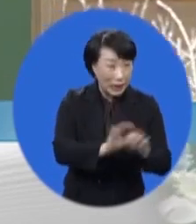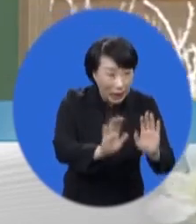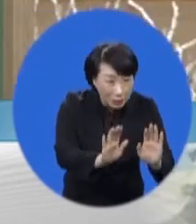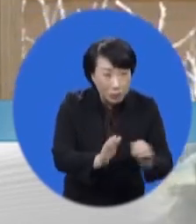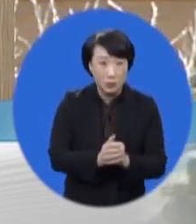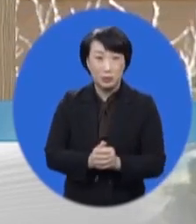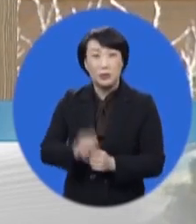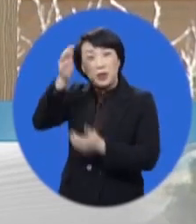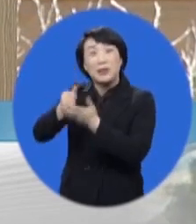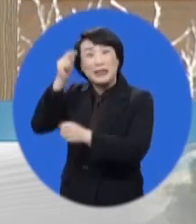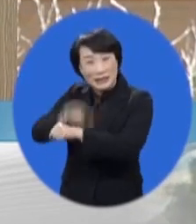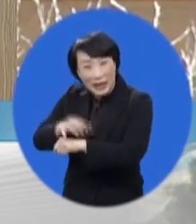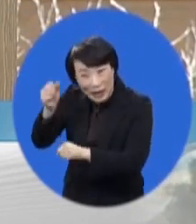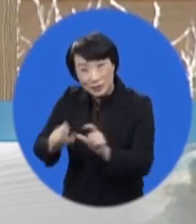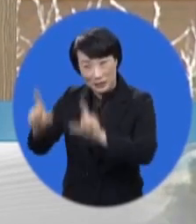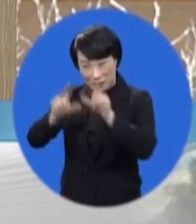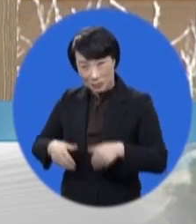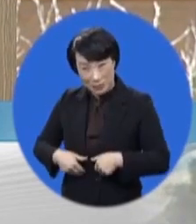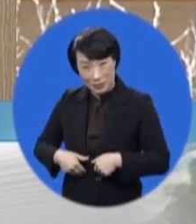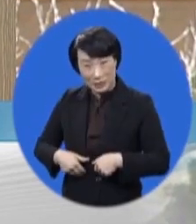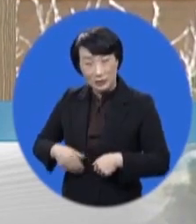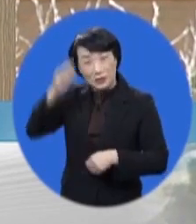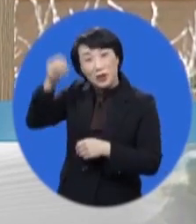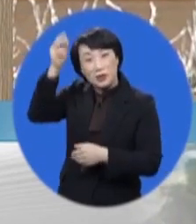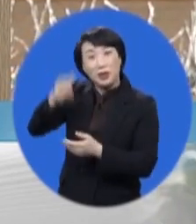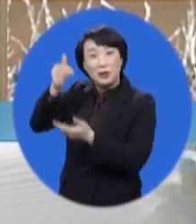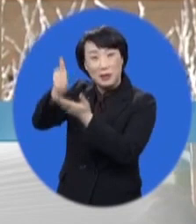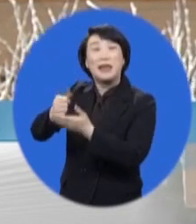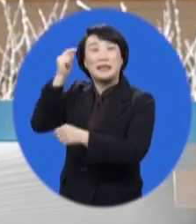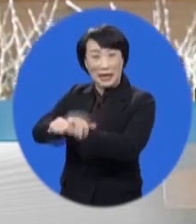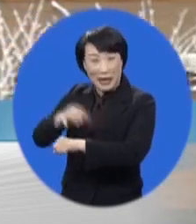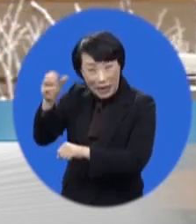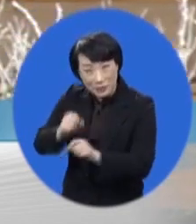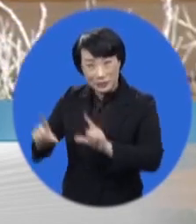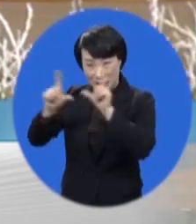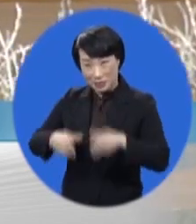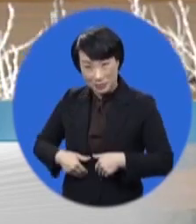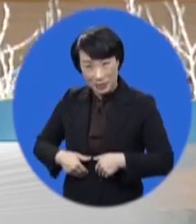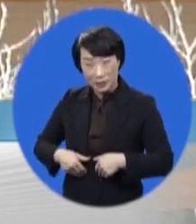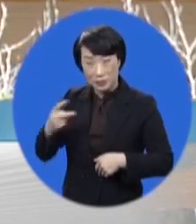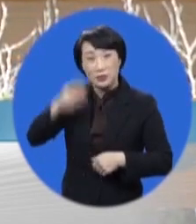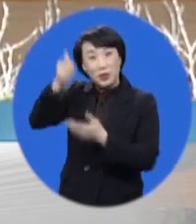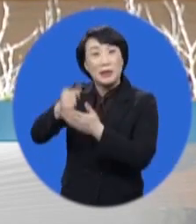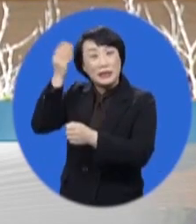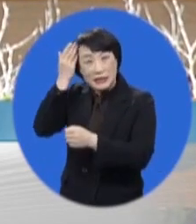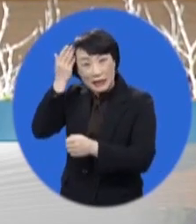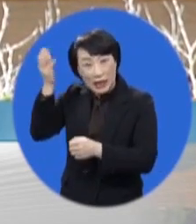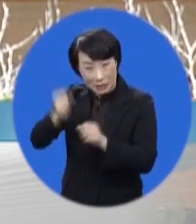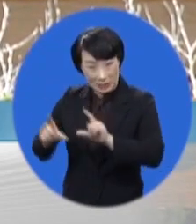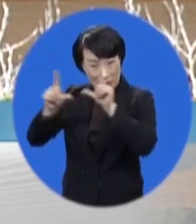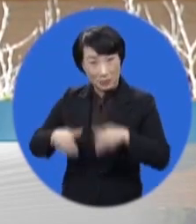말고 성령의 지혜로 살아. 성령의 지혜로 살아. 지혜. 예, 지혜. 그리고 성령의 지식으로